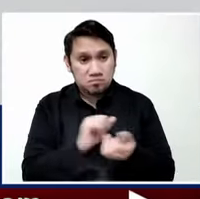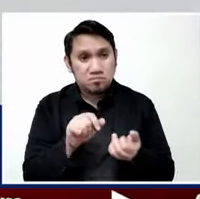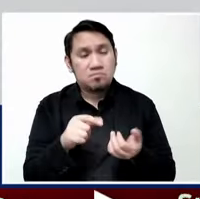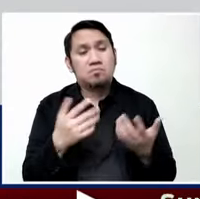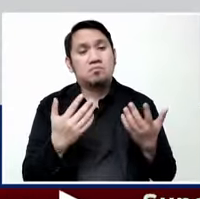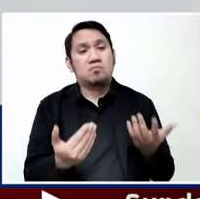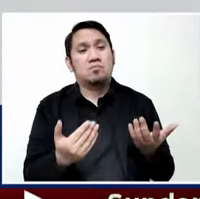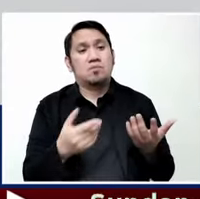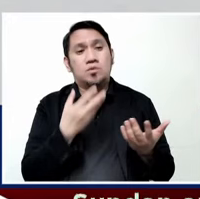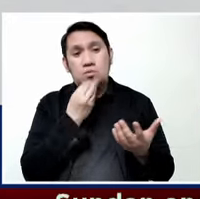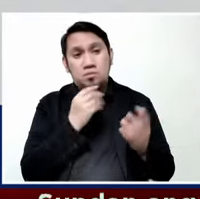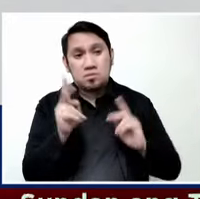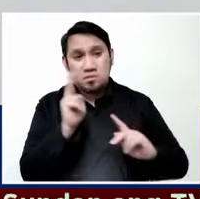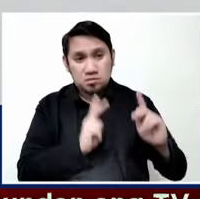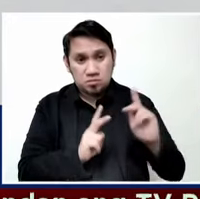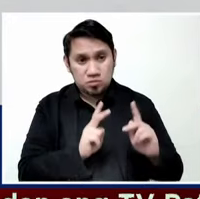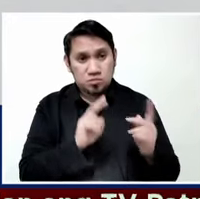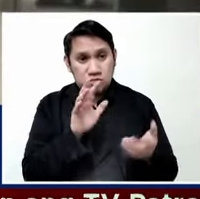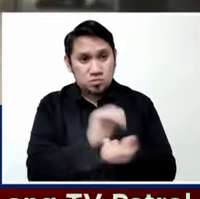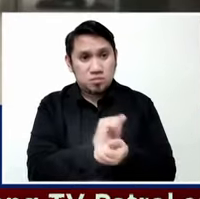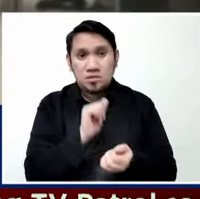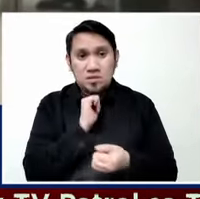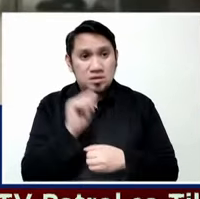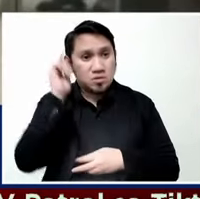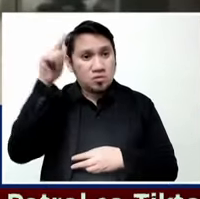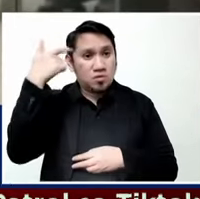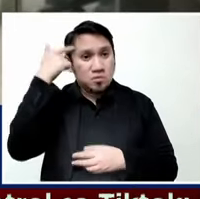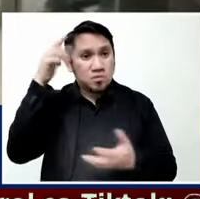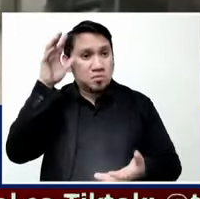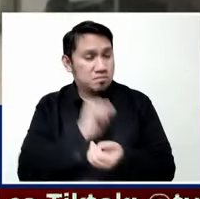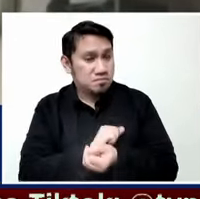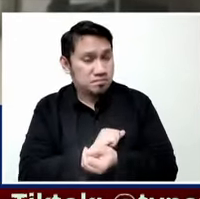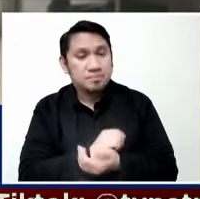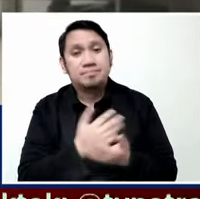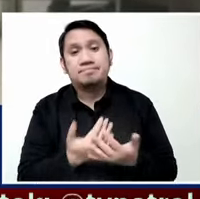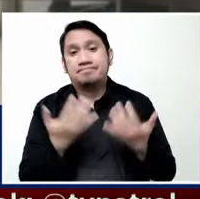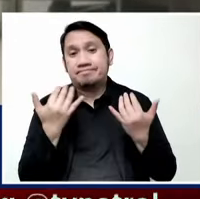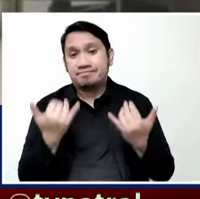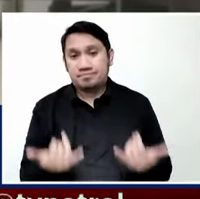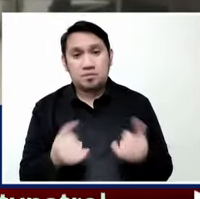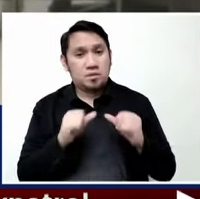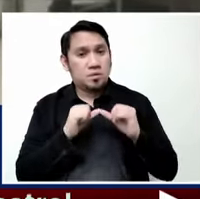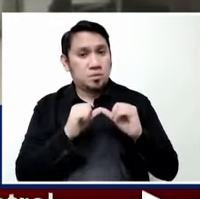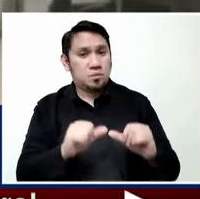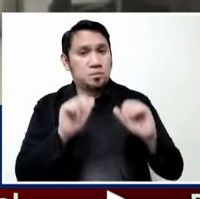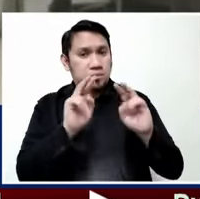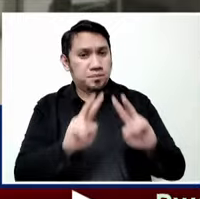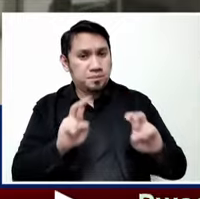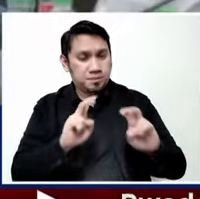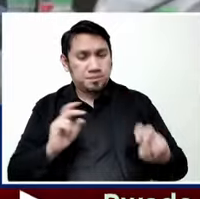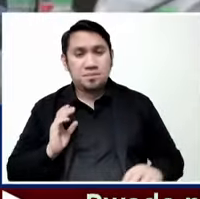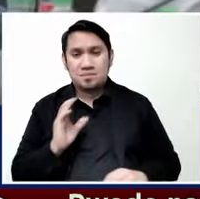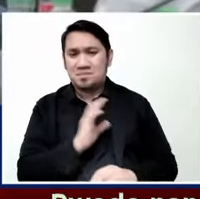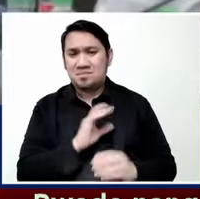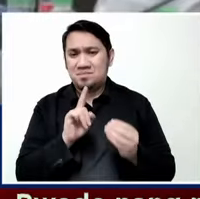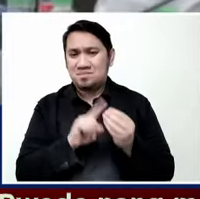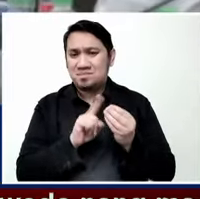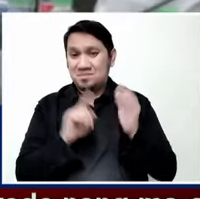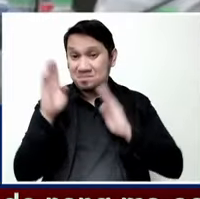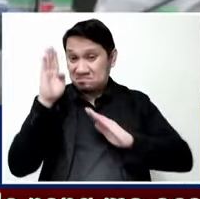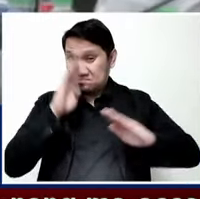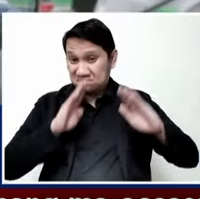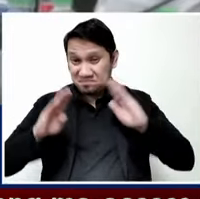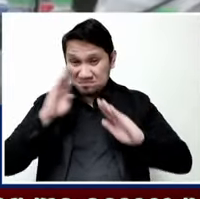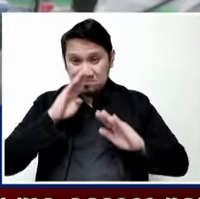nun. Hindi naman ang gobyerno ang uubos nun. Patuloy na iniimbestigahan sa Kamara ang isyu ng sibuyas, pati na